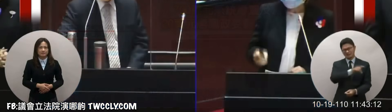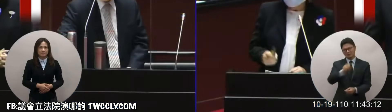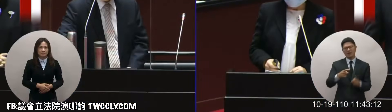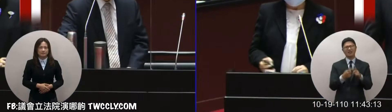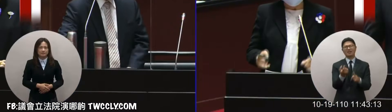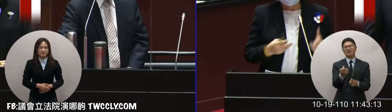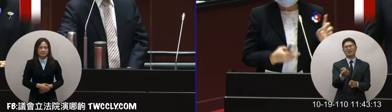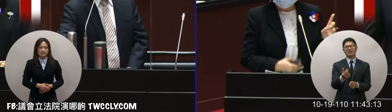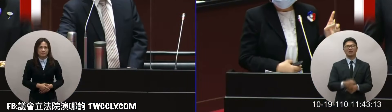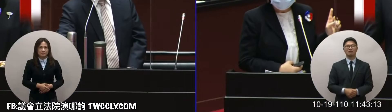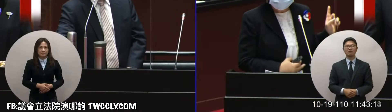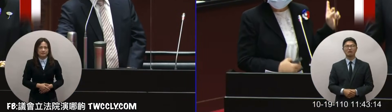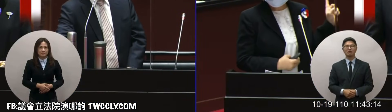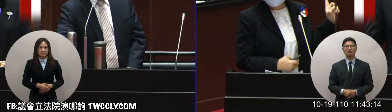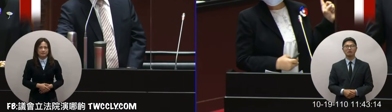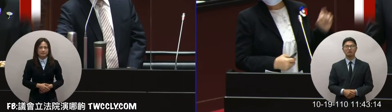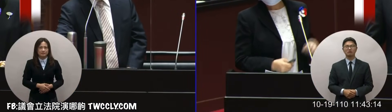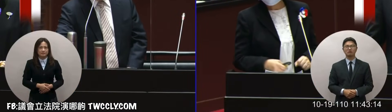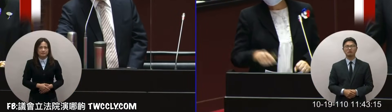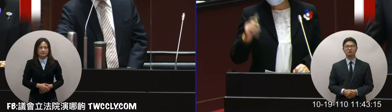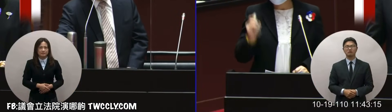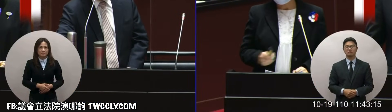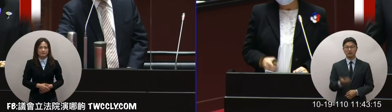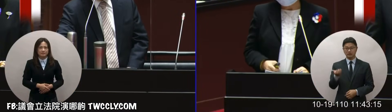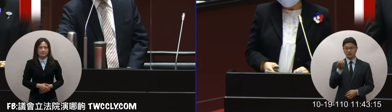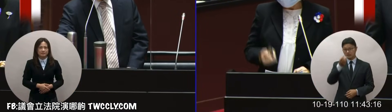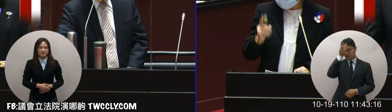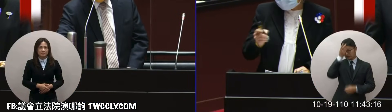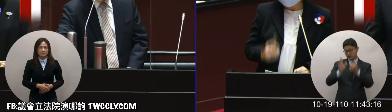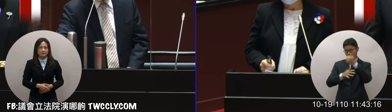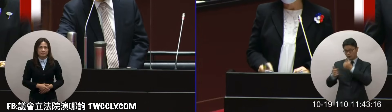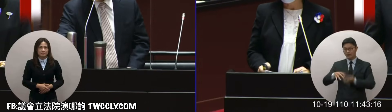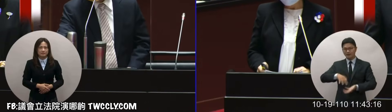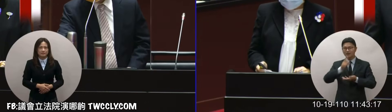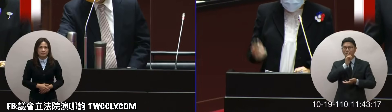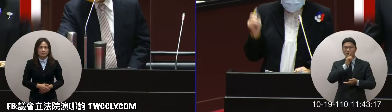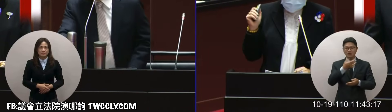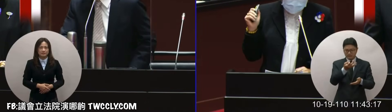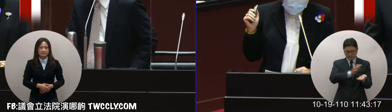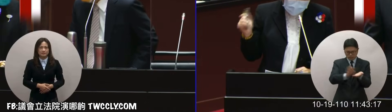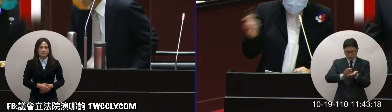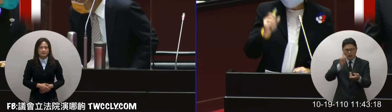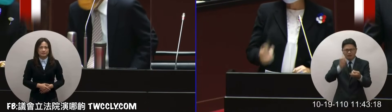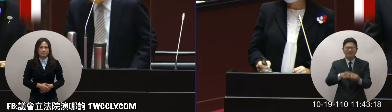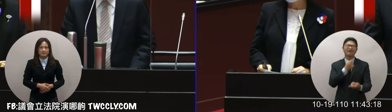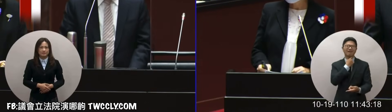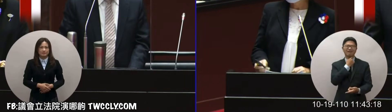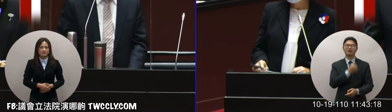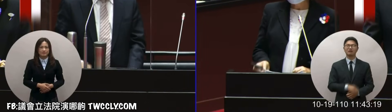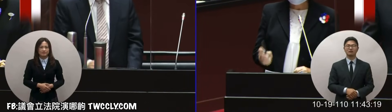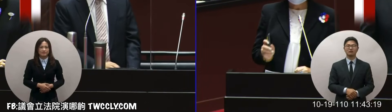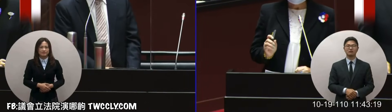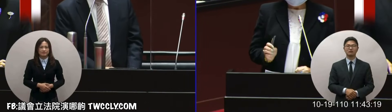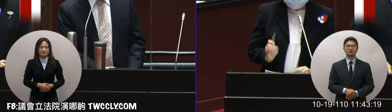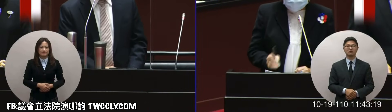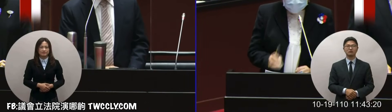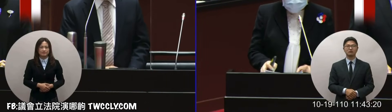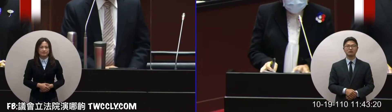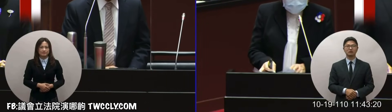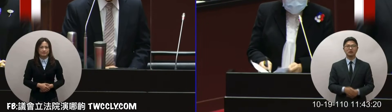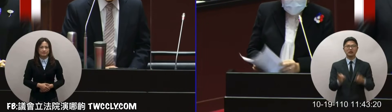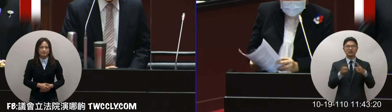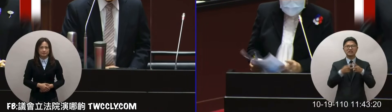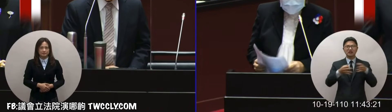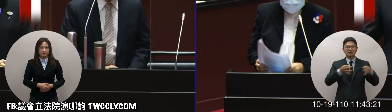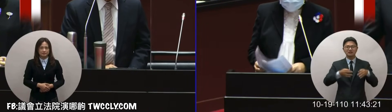主要哈，我们刚刚哦，其实曾明忠委员有在讲，我们钱要花在刀口上。我们这里看到这些小摊